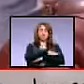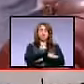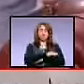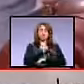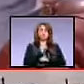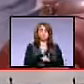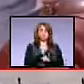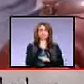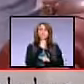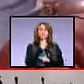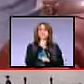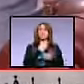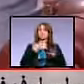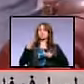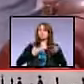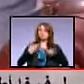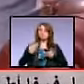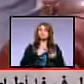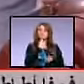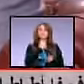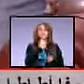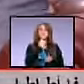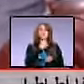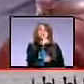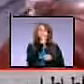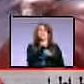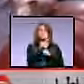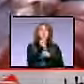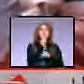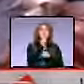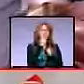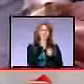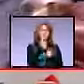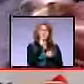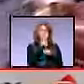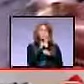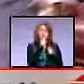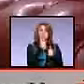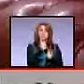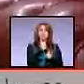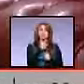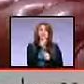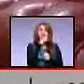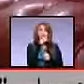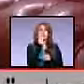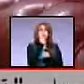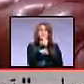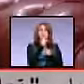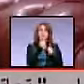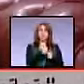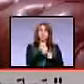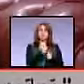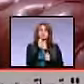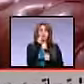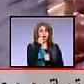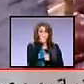ونقي في تعاملاتك مع الناس، وده راجع لأن في تربية وفي أم عظيمة جدا. ربنا يخليك. ربنا في أب عم. أستاذنا الكبير